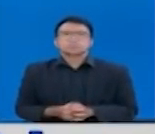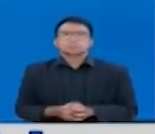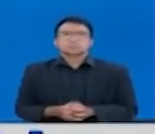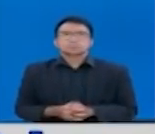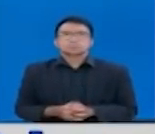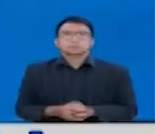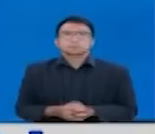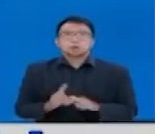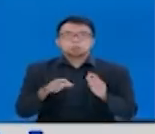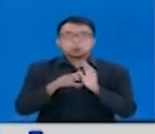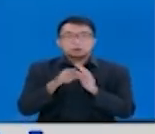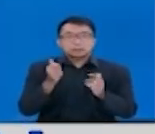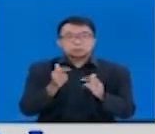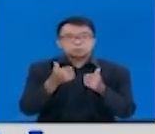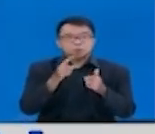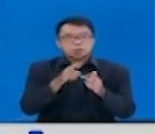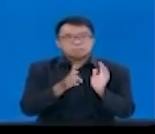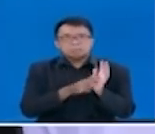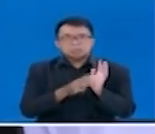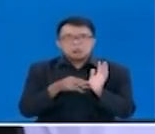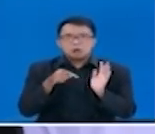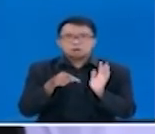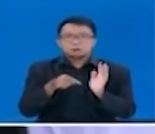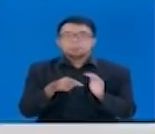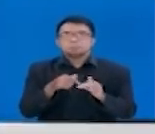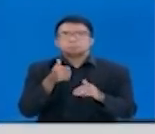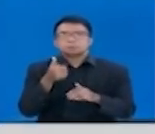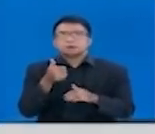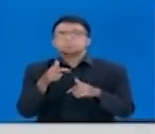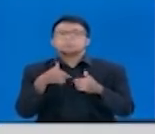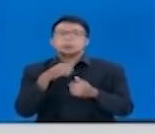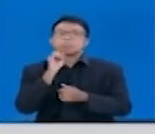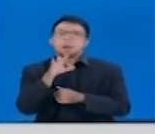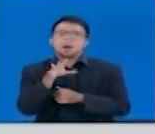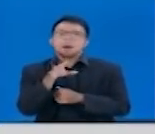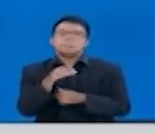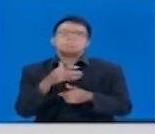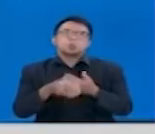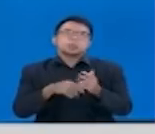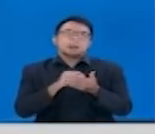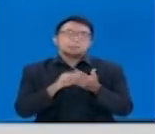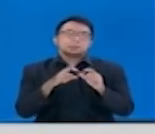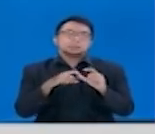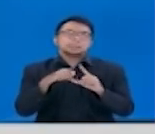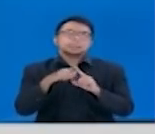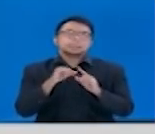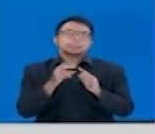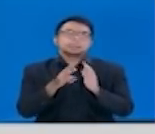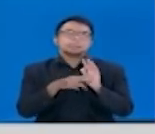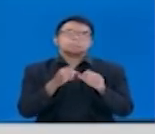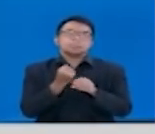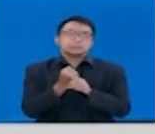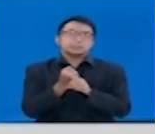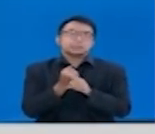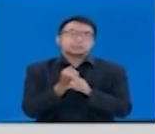sampaikan. Prosesnya ada skimming, ya. Kemudian total yang nasabah yang sudah kena ini